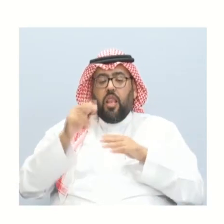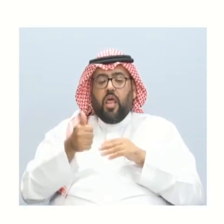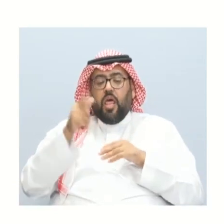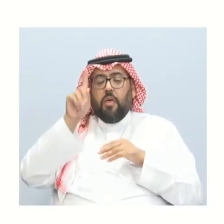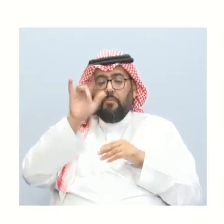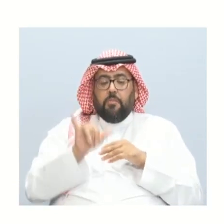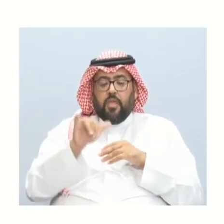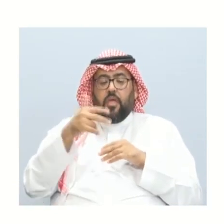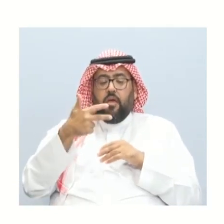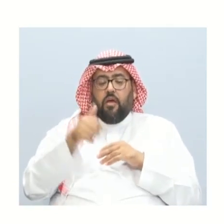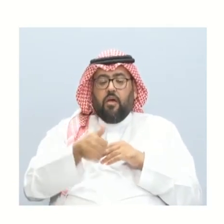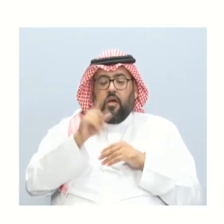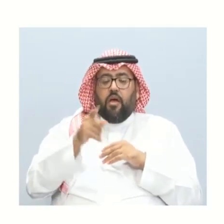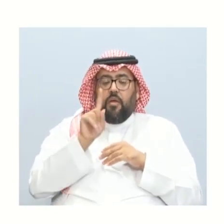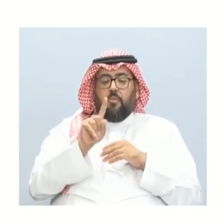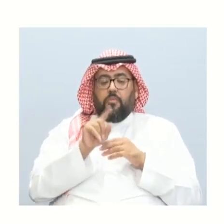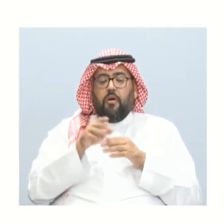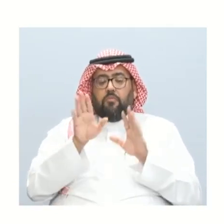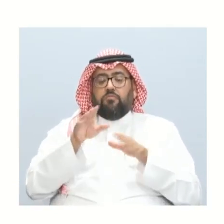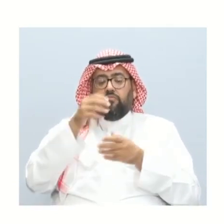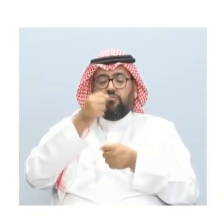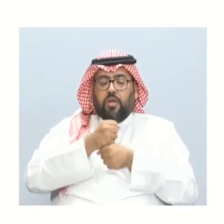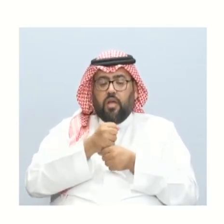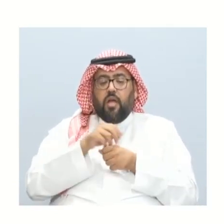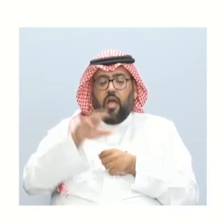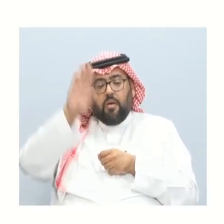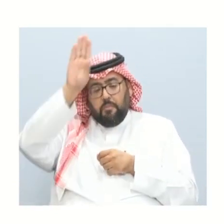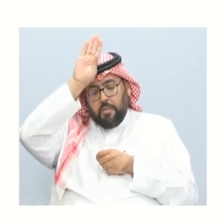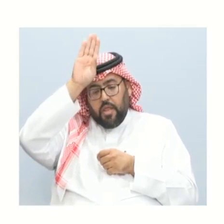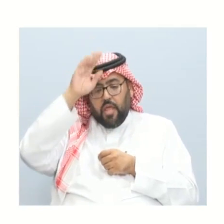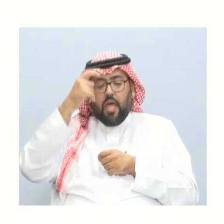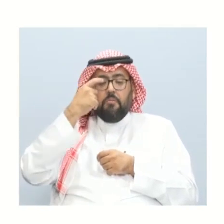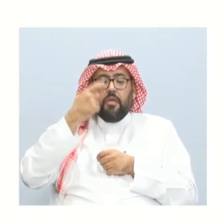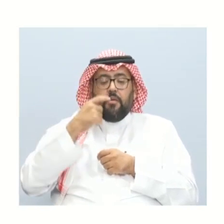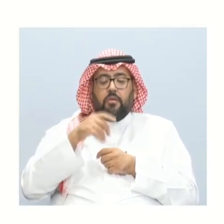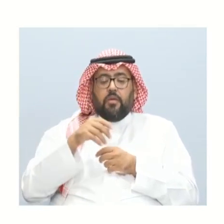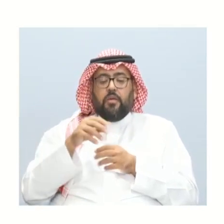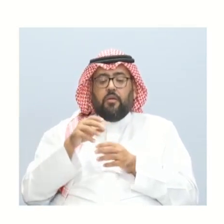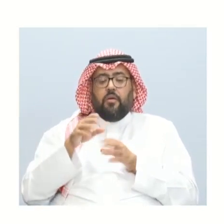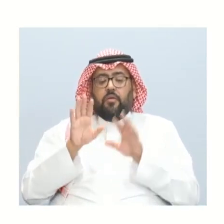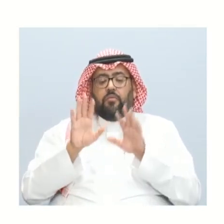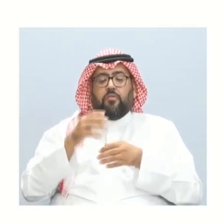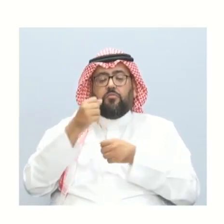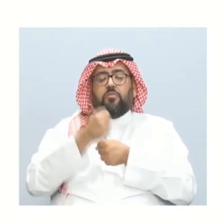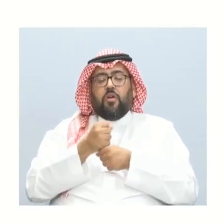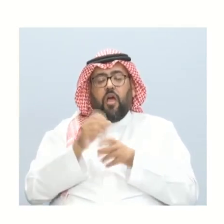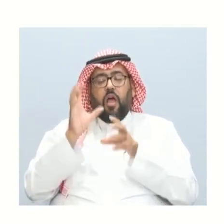عبد العزيز رحاله فيه ليله فتحي الرياض